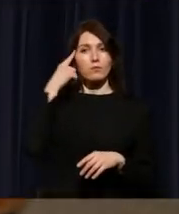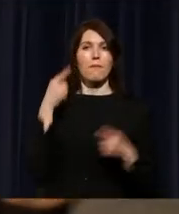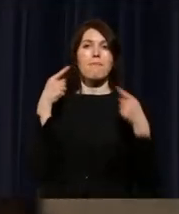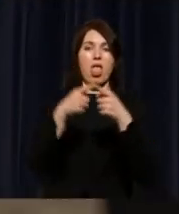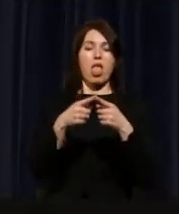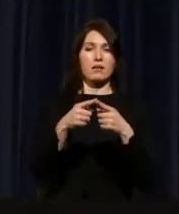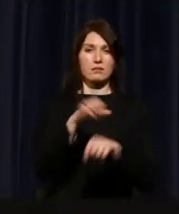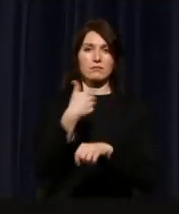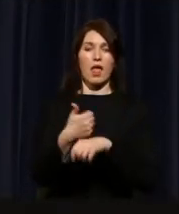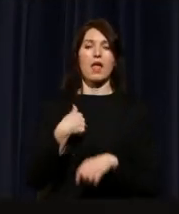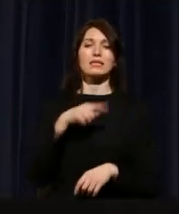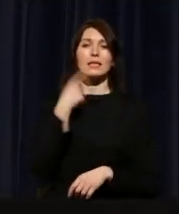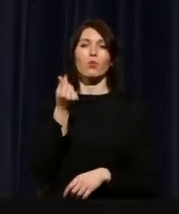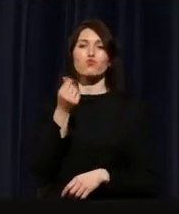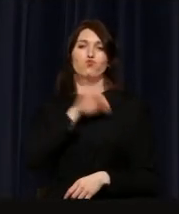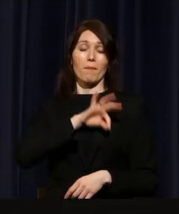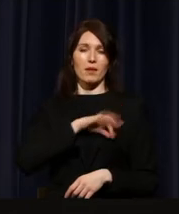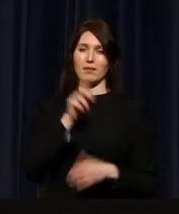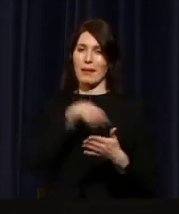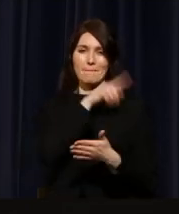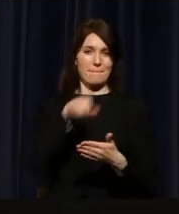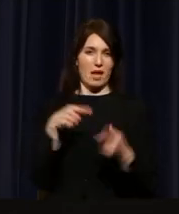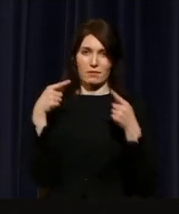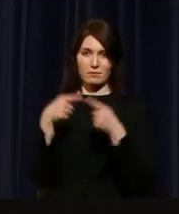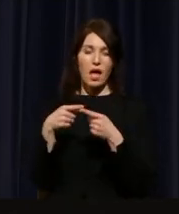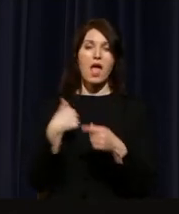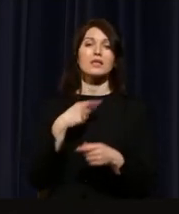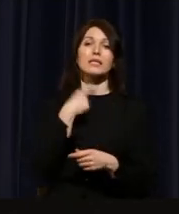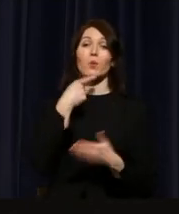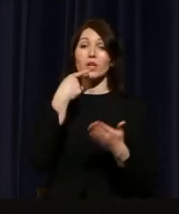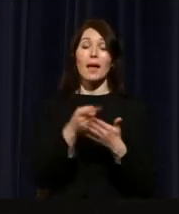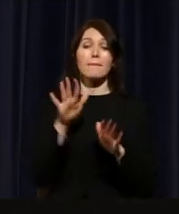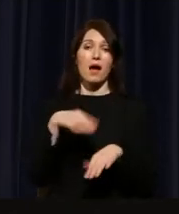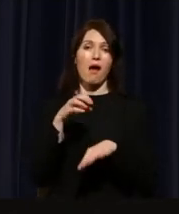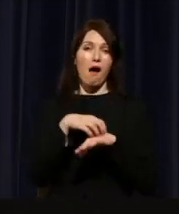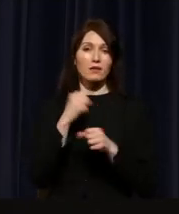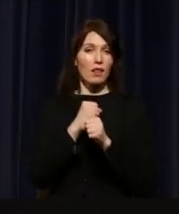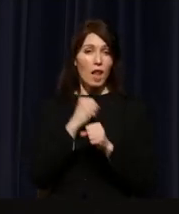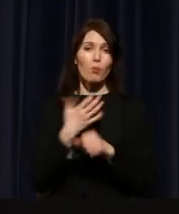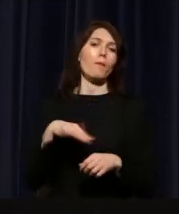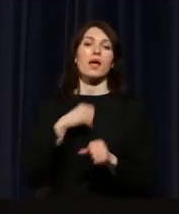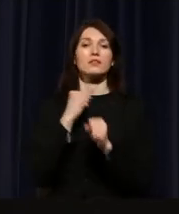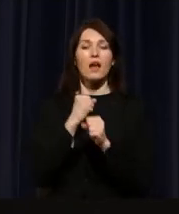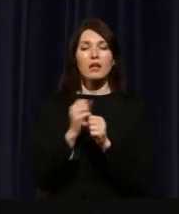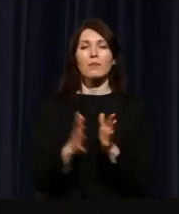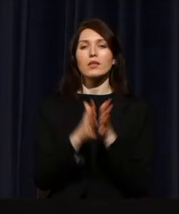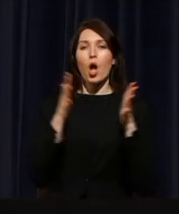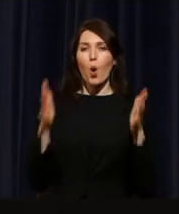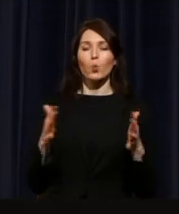gribu nopelnīt, tas ir nepareizs uzstādījums. Tas, ko es varu teikt par ārsta darbu, mēs strādājam